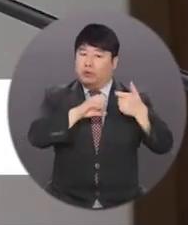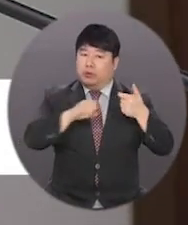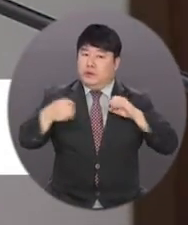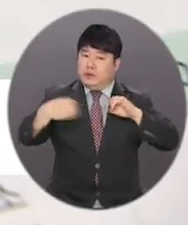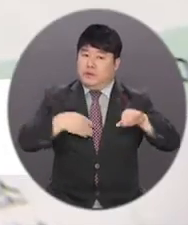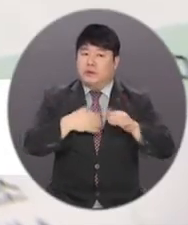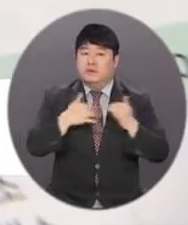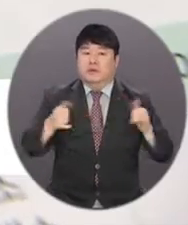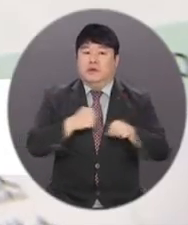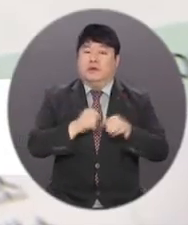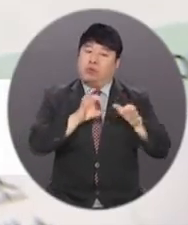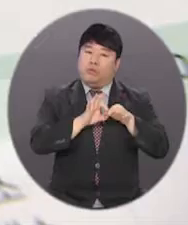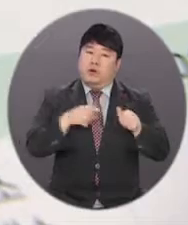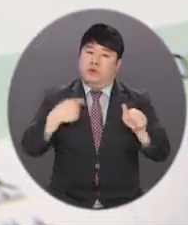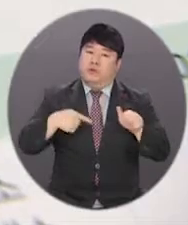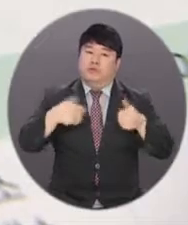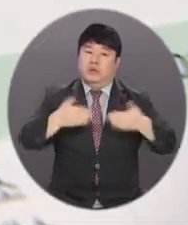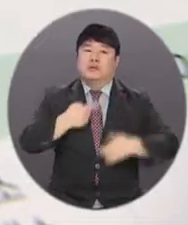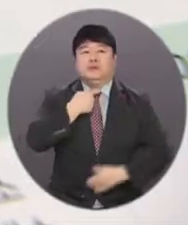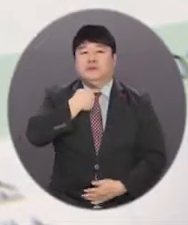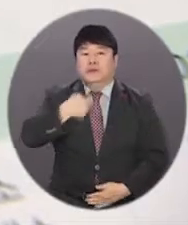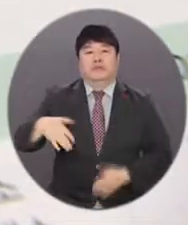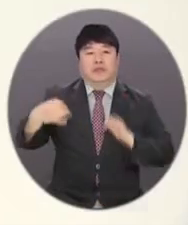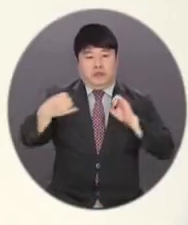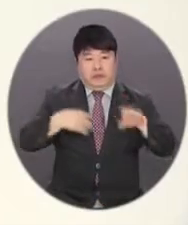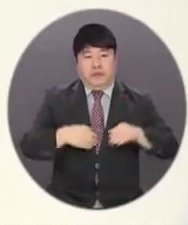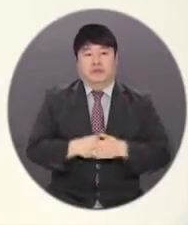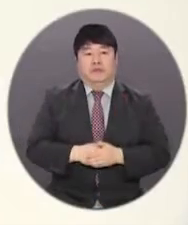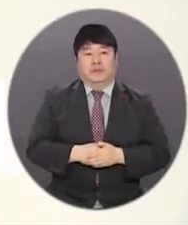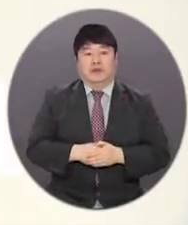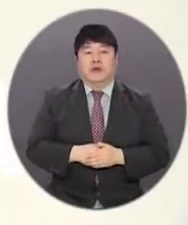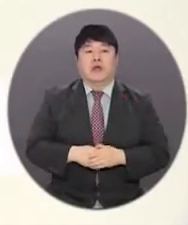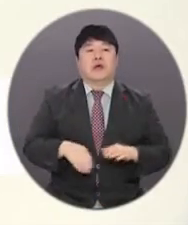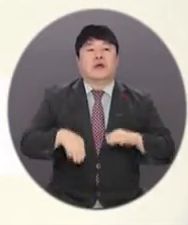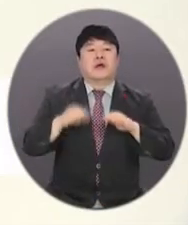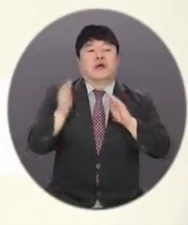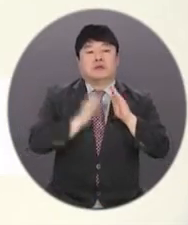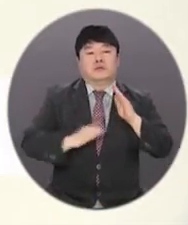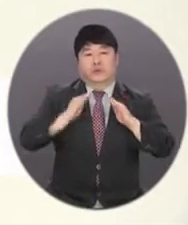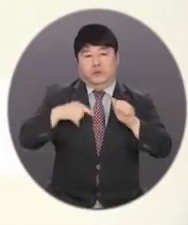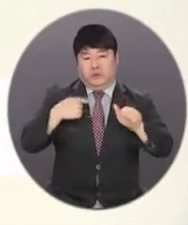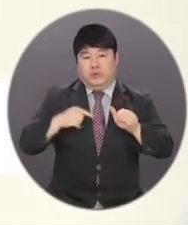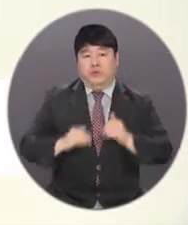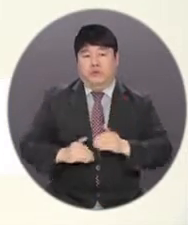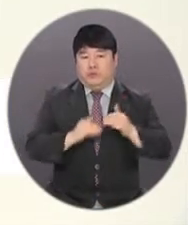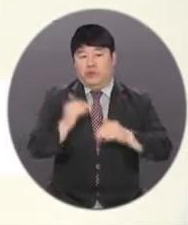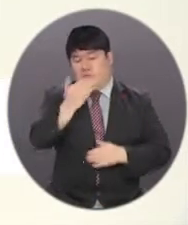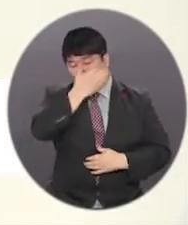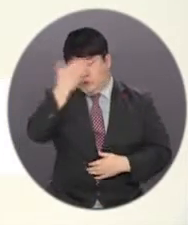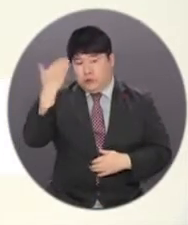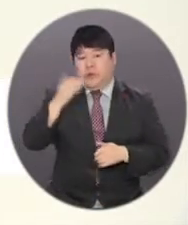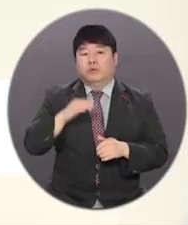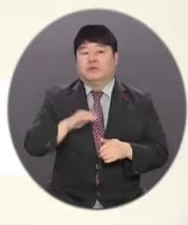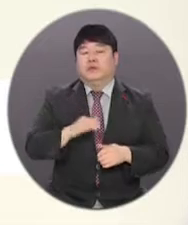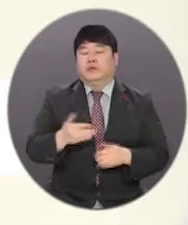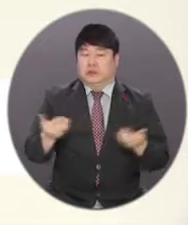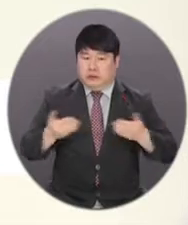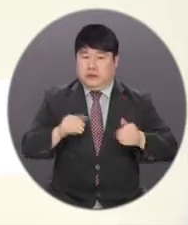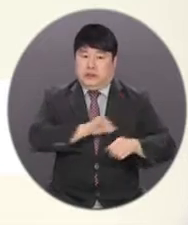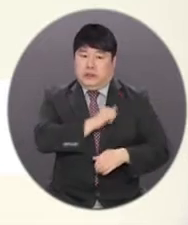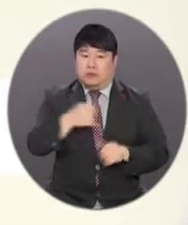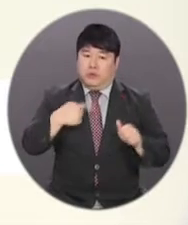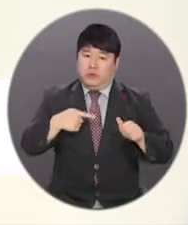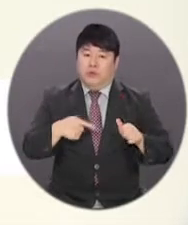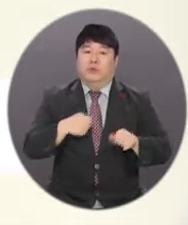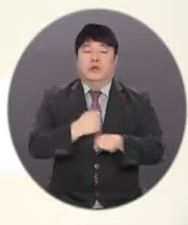가까이는 관련 교육을 받은 적이 없다고 답했습니다. 정규 교육과정으로 청소년 노동인권 교육이 실시가 돼야 될